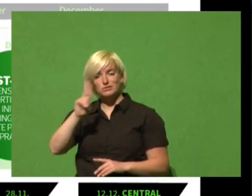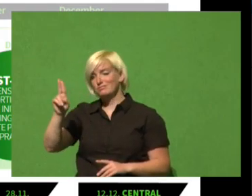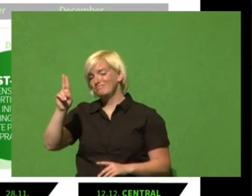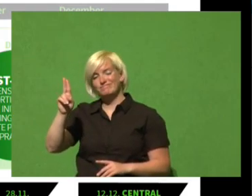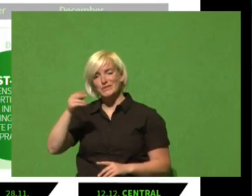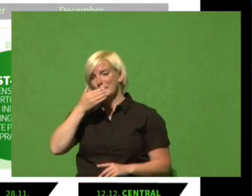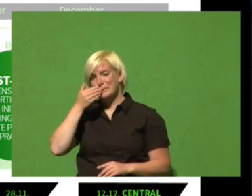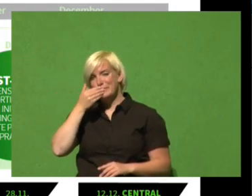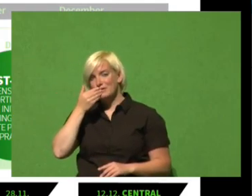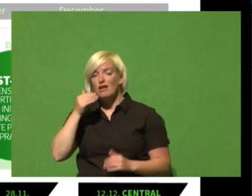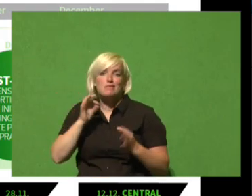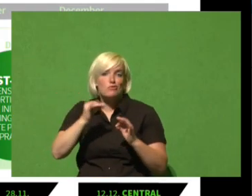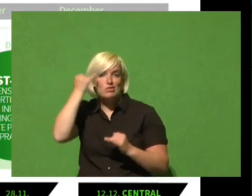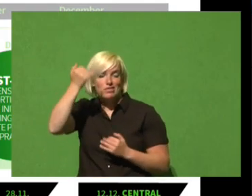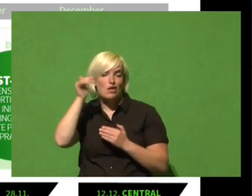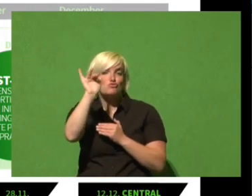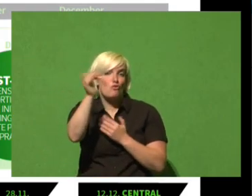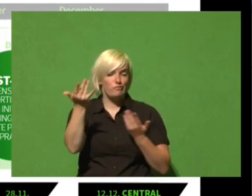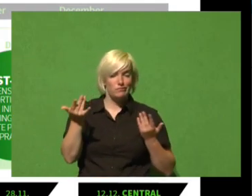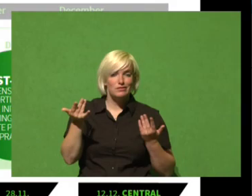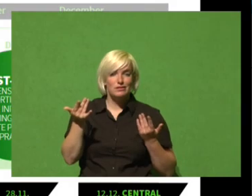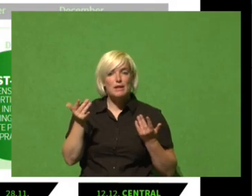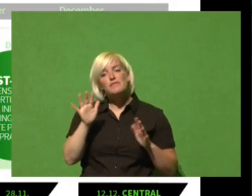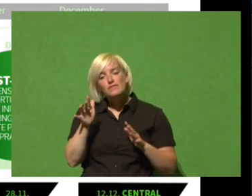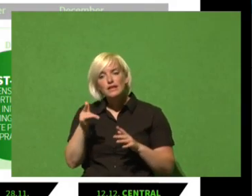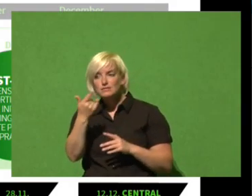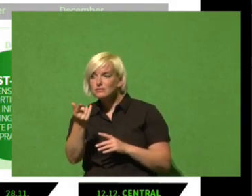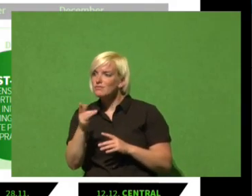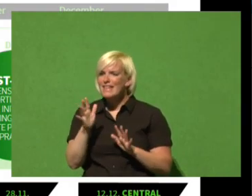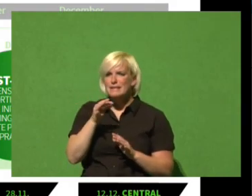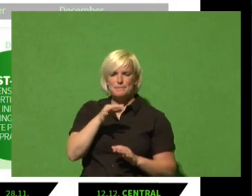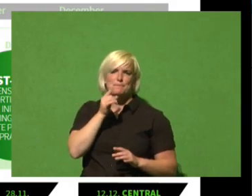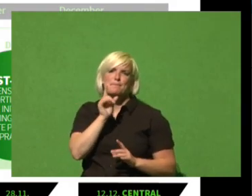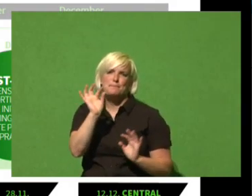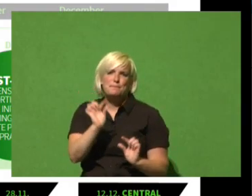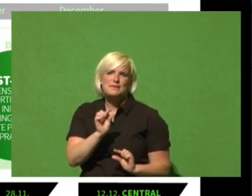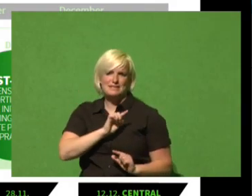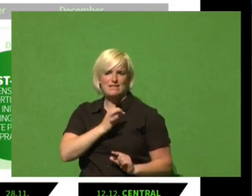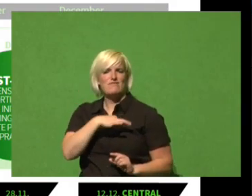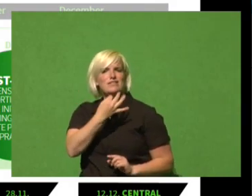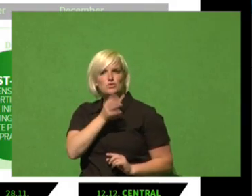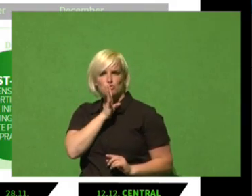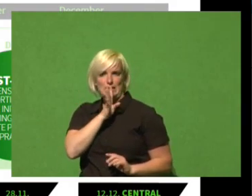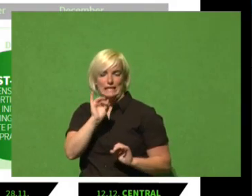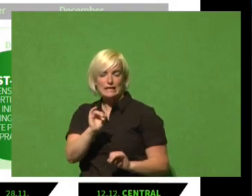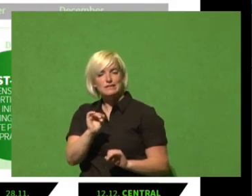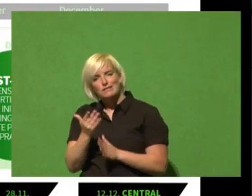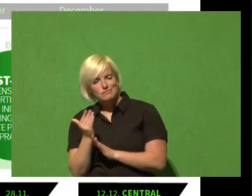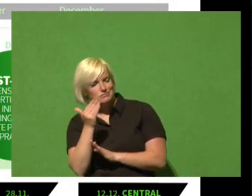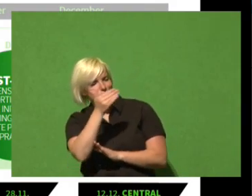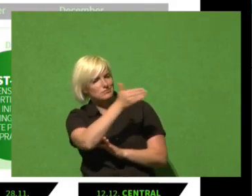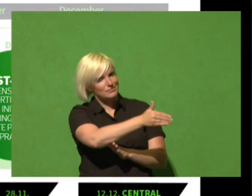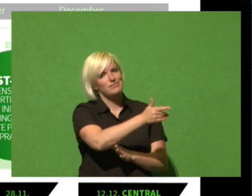würden. Aber wenn ihr Lust habt und am besten ein wenig Französisch sprecht, kommt mit uns nach Lille und lernt die Leute in Frankreich